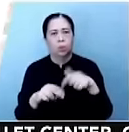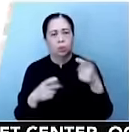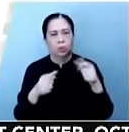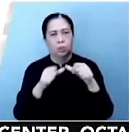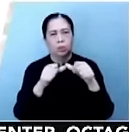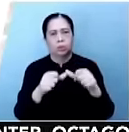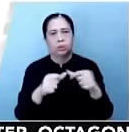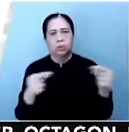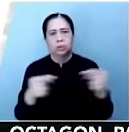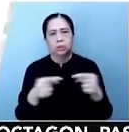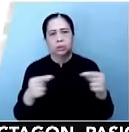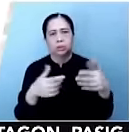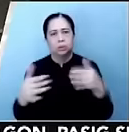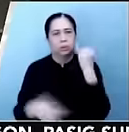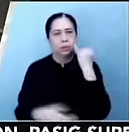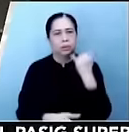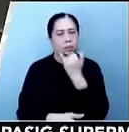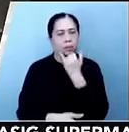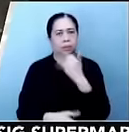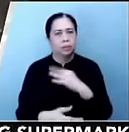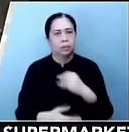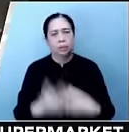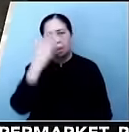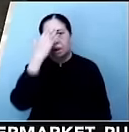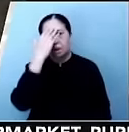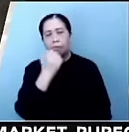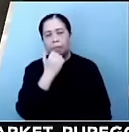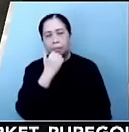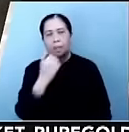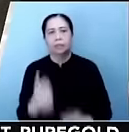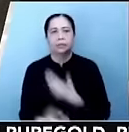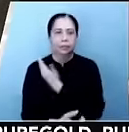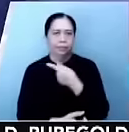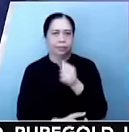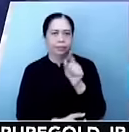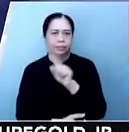gulo ng Israel at grupong Hamas sa Gaza Strip.